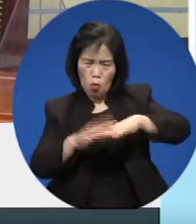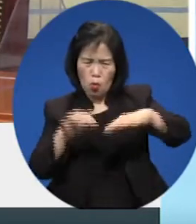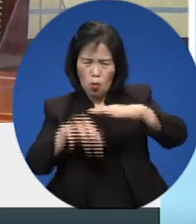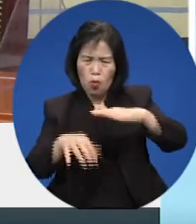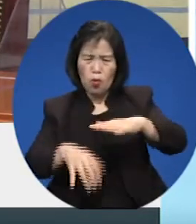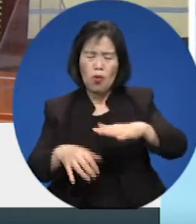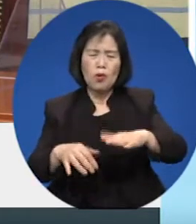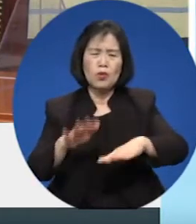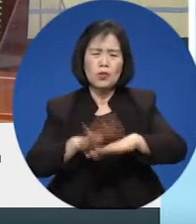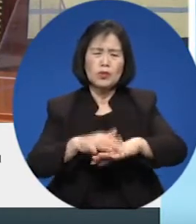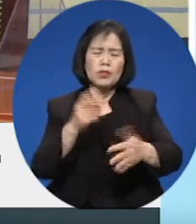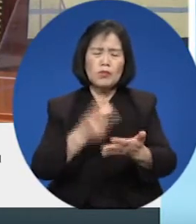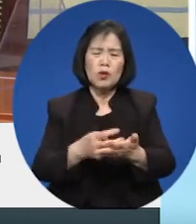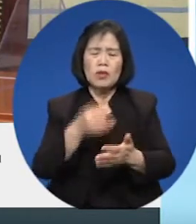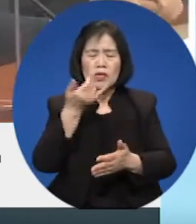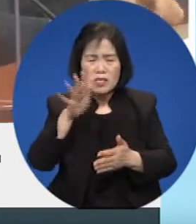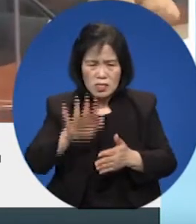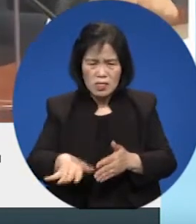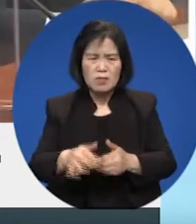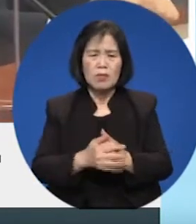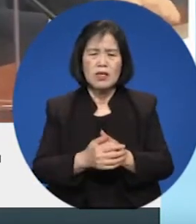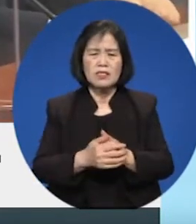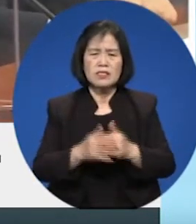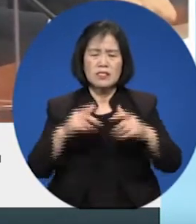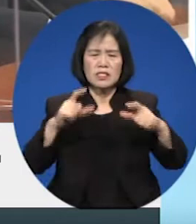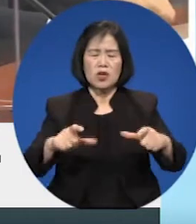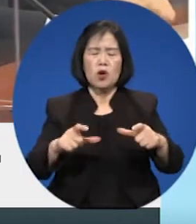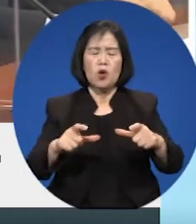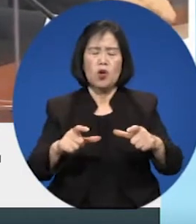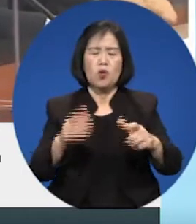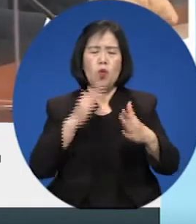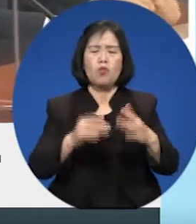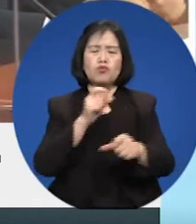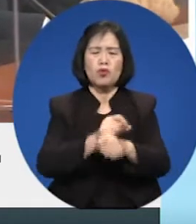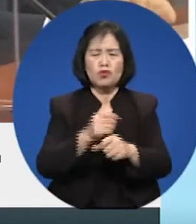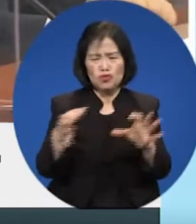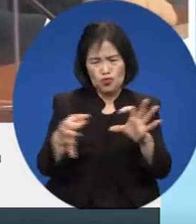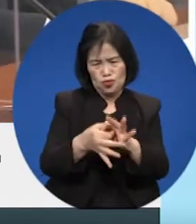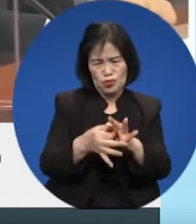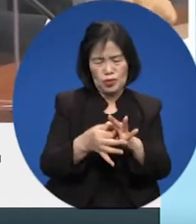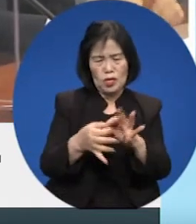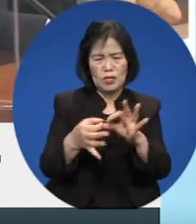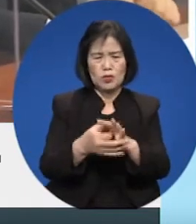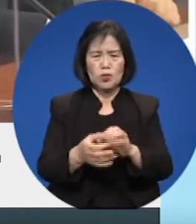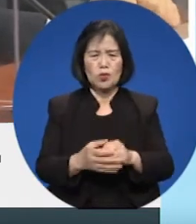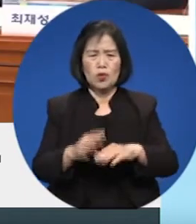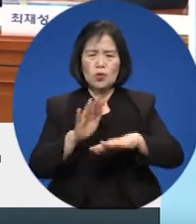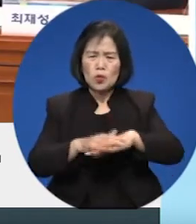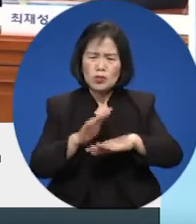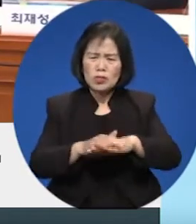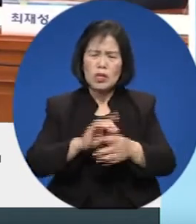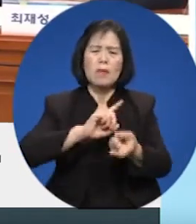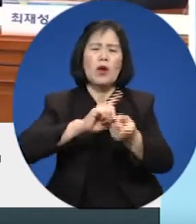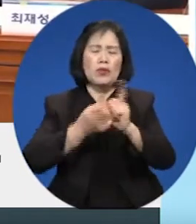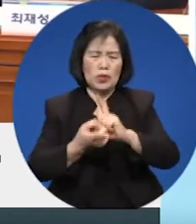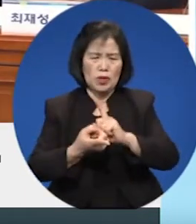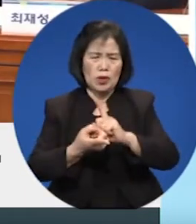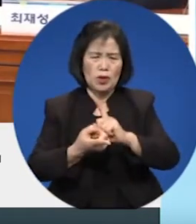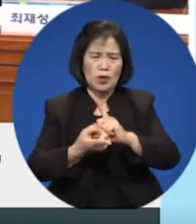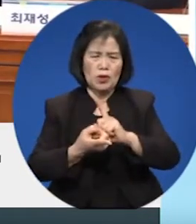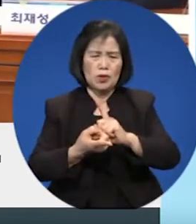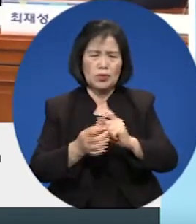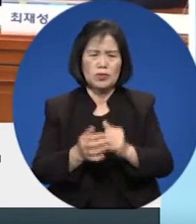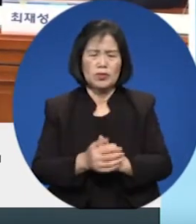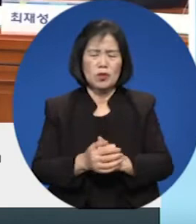있지만은 사실 지역 국무원이 라든지 이런 것들과 에 어떤 유착 관계 하에서 뭐 농지의 어떤 형질변경 이라든지 그 다음에